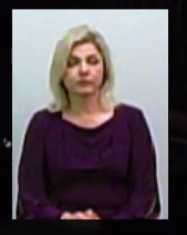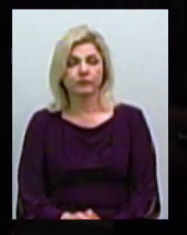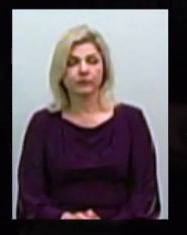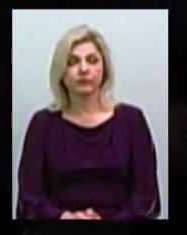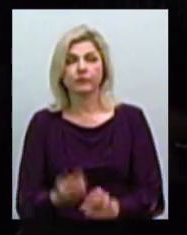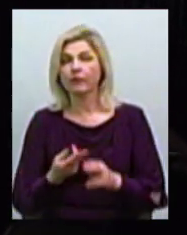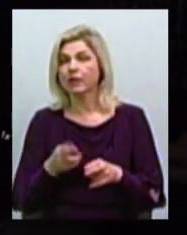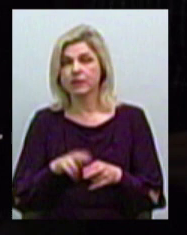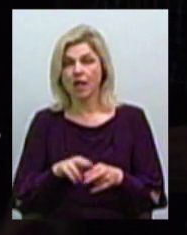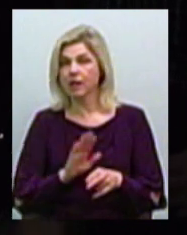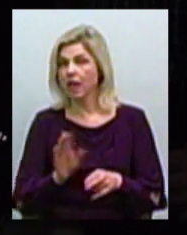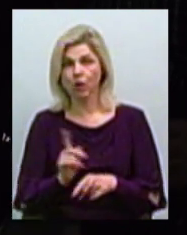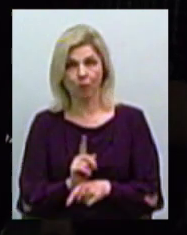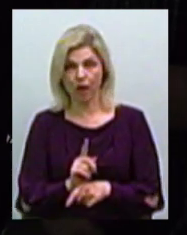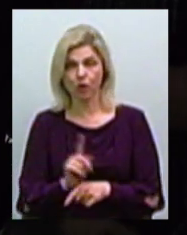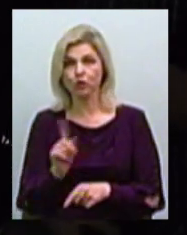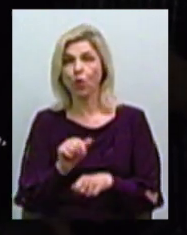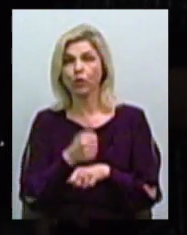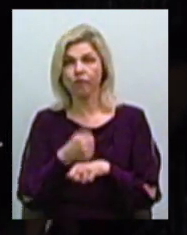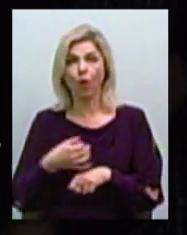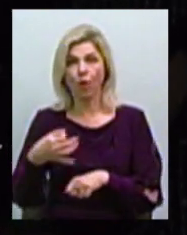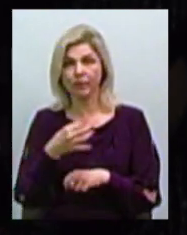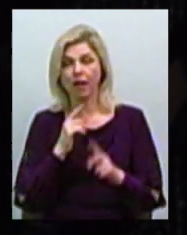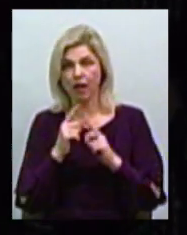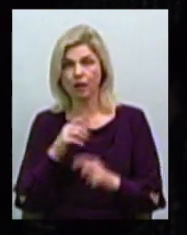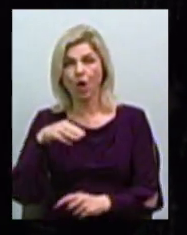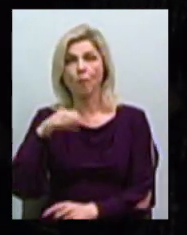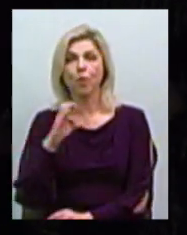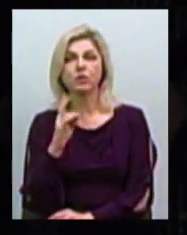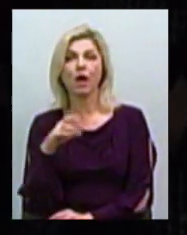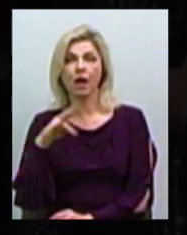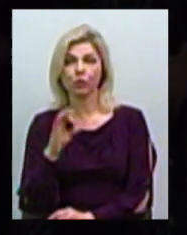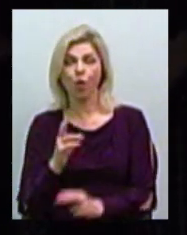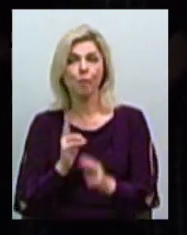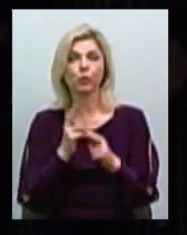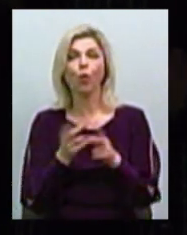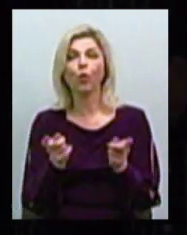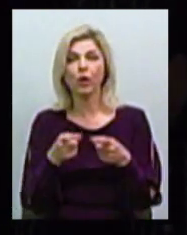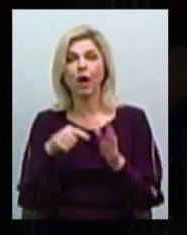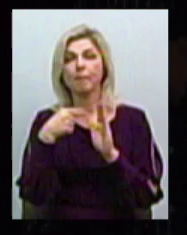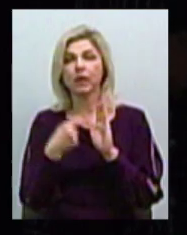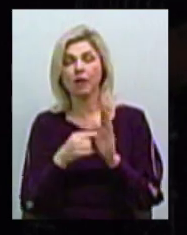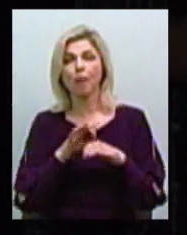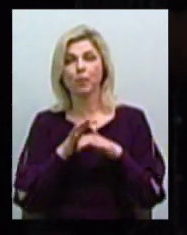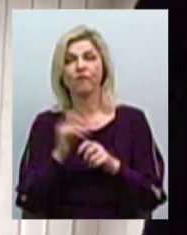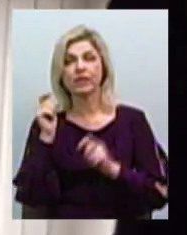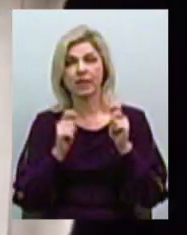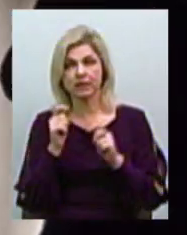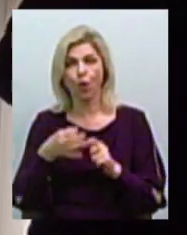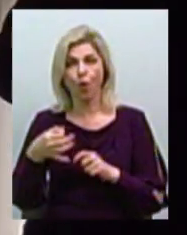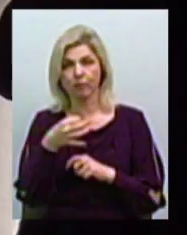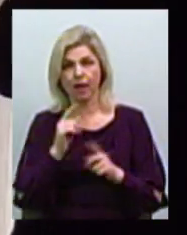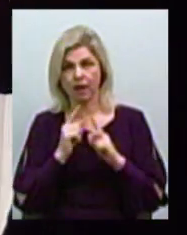Це ненормально, що голова обласної ради Москаленко блокує питання проведення сесії обласної ради.